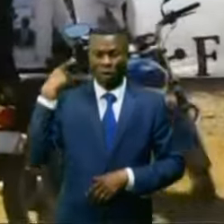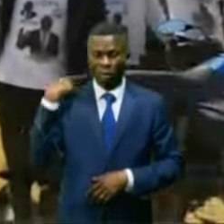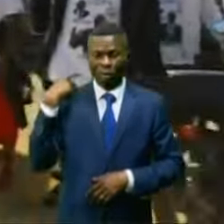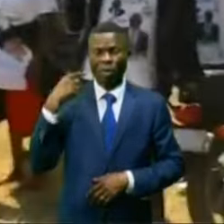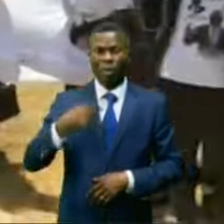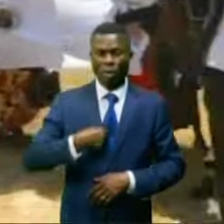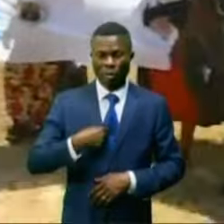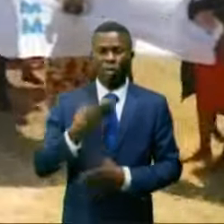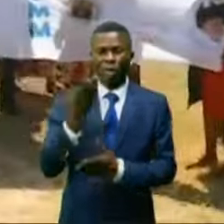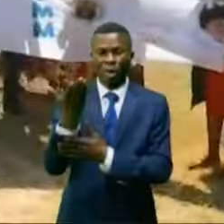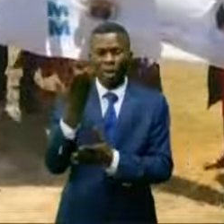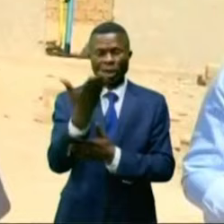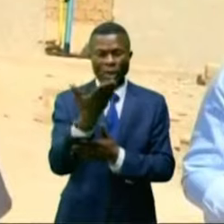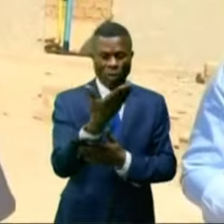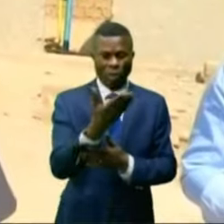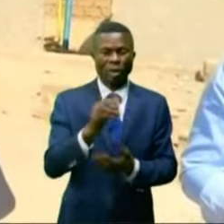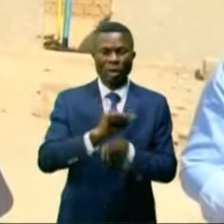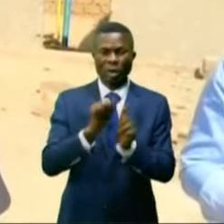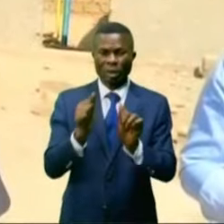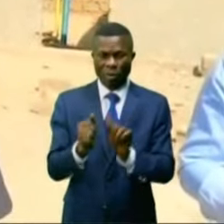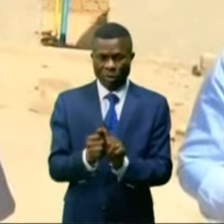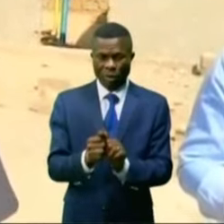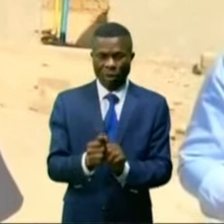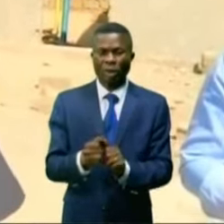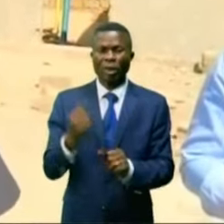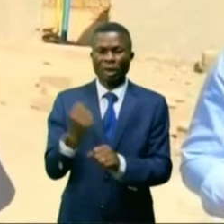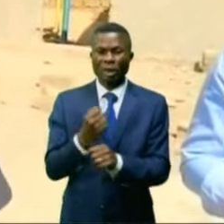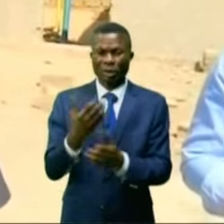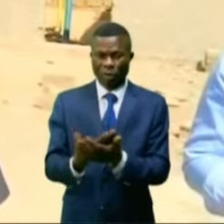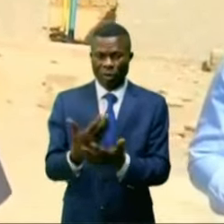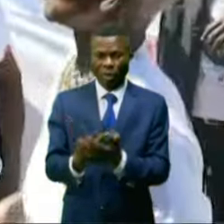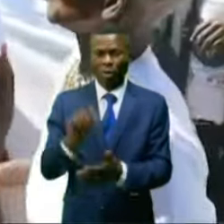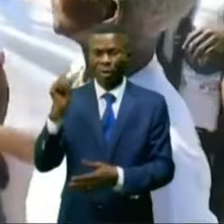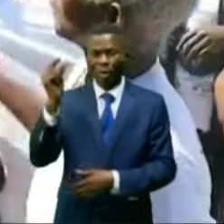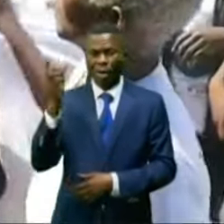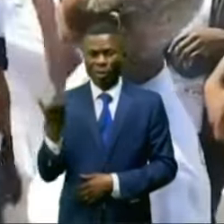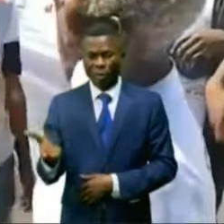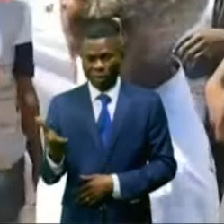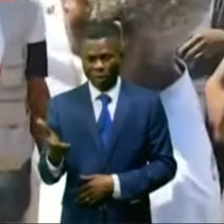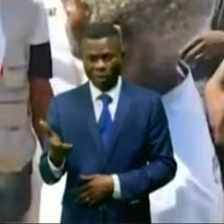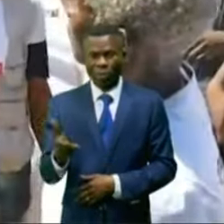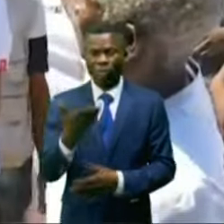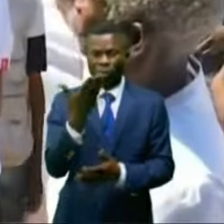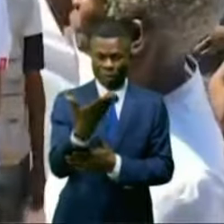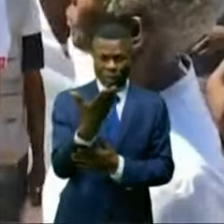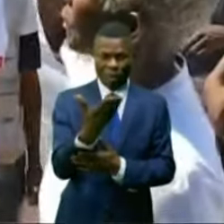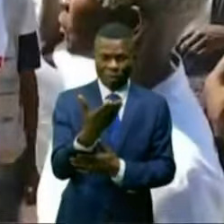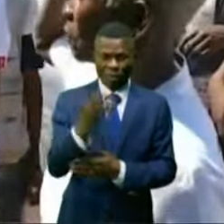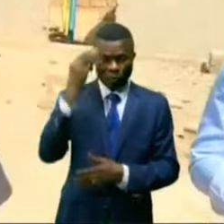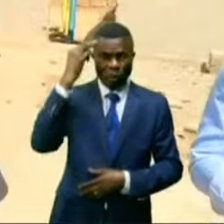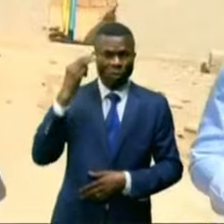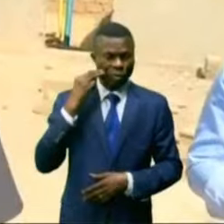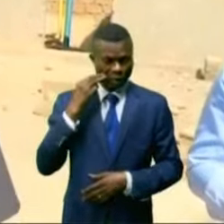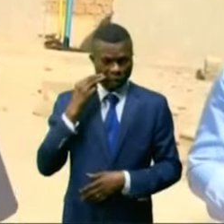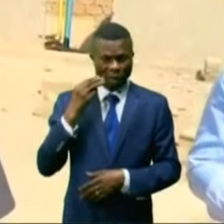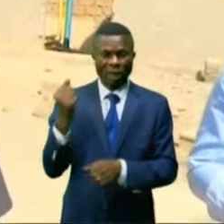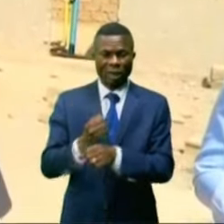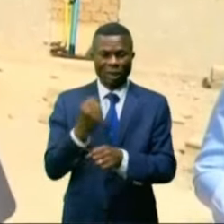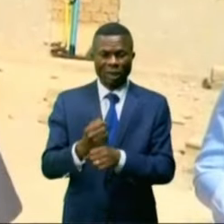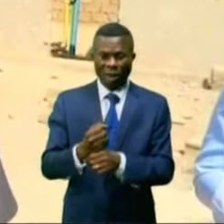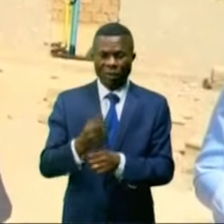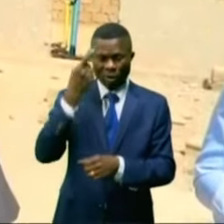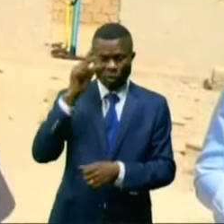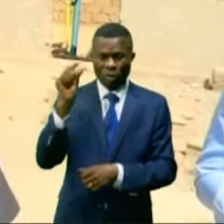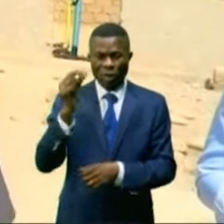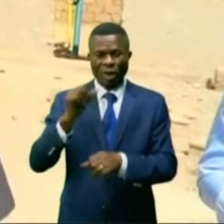le plaidoyer à ce qui concerne l'activité minière. Nous allons demander au ministère sectoriel qu'il puisse